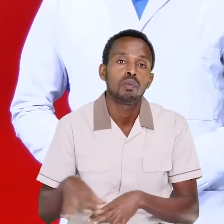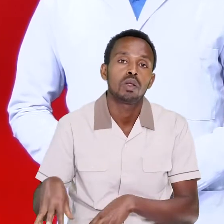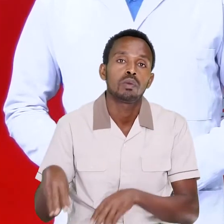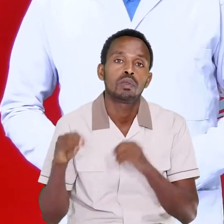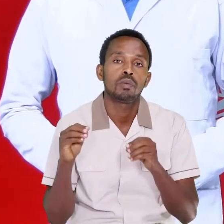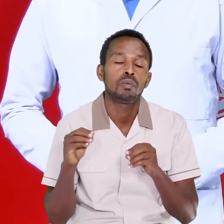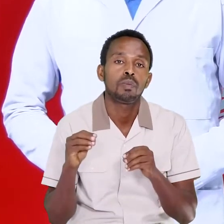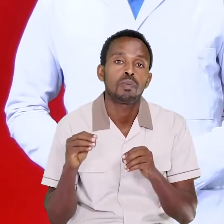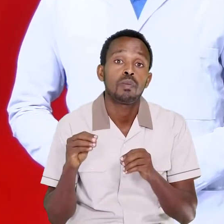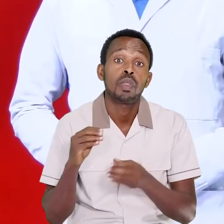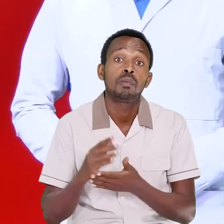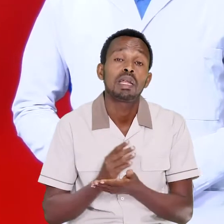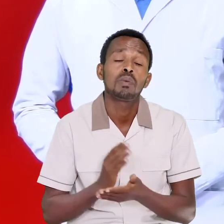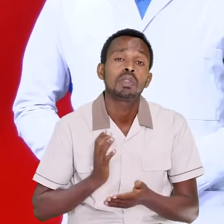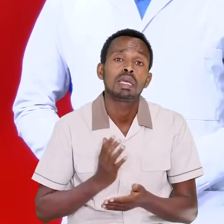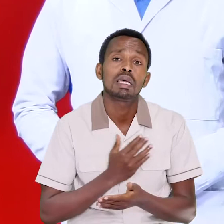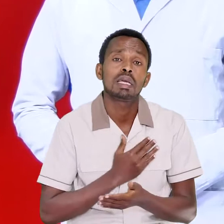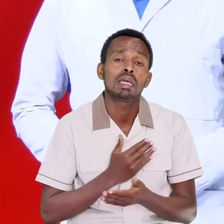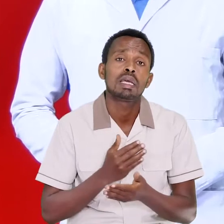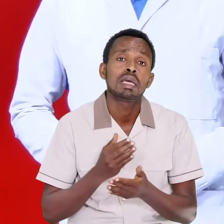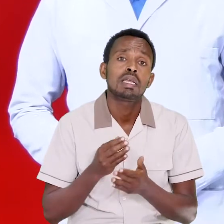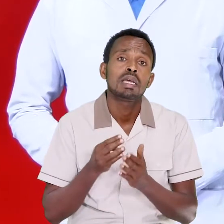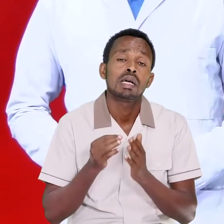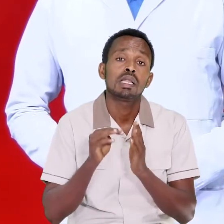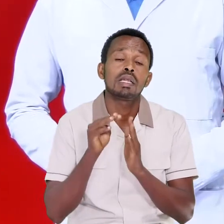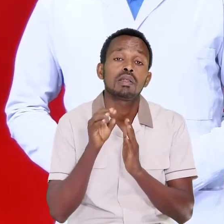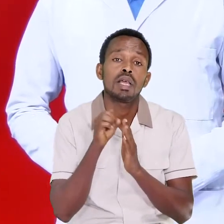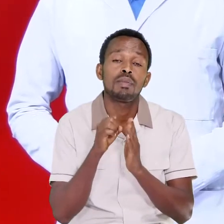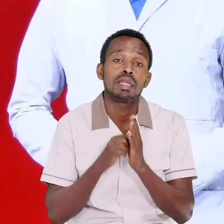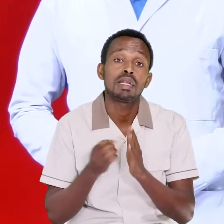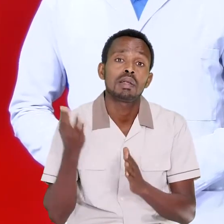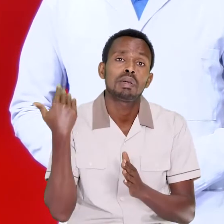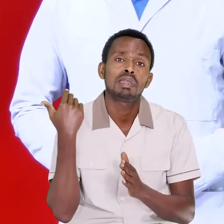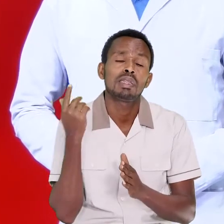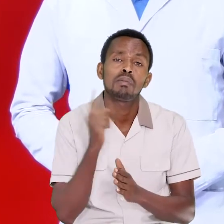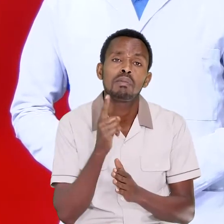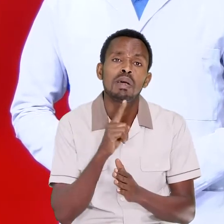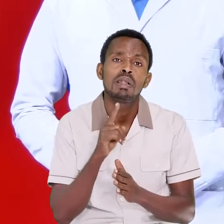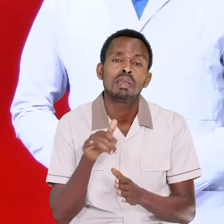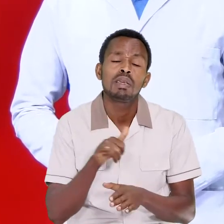Barattoota barnoota keenya semesteera darbee keessatti maal fa'a akka baranne ni yaadattu?